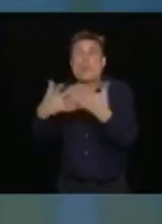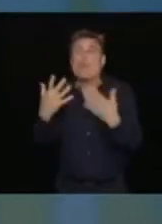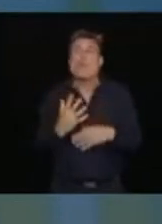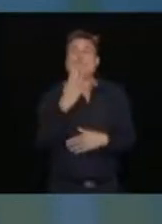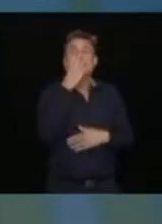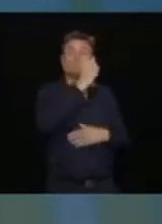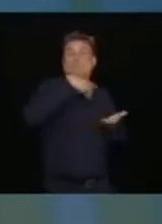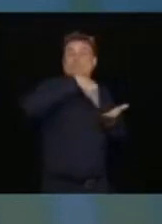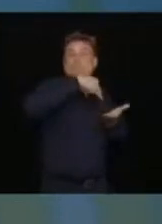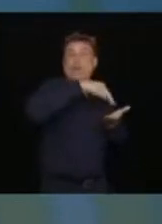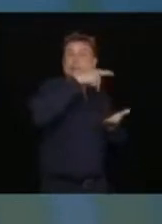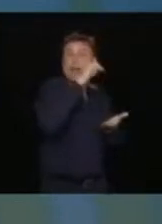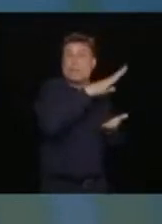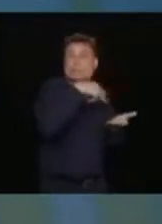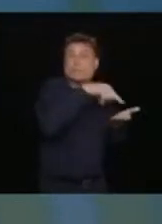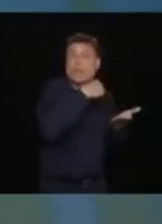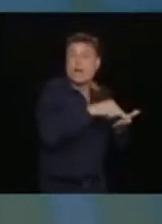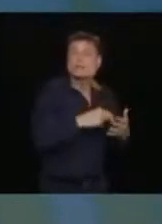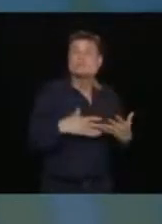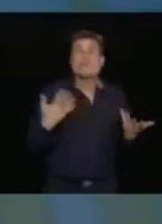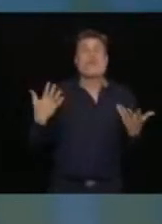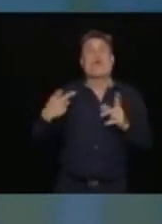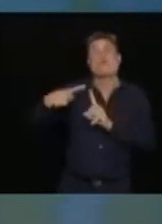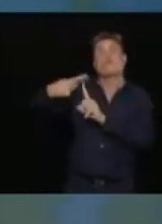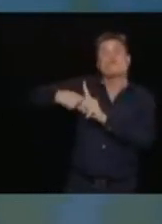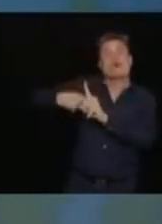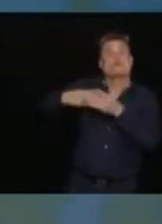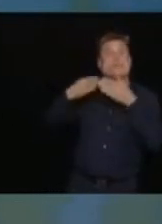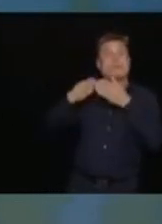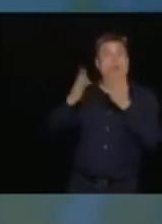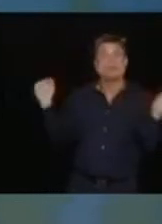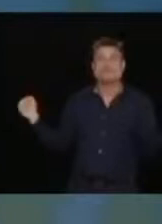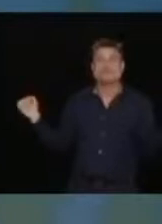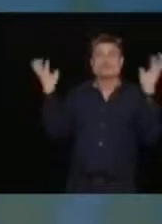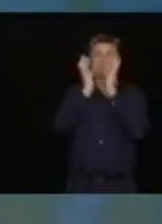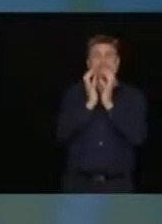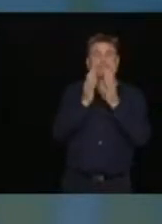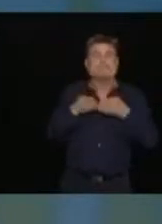包括旅馆这个度假村等等。